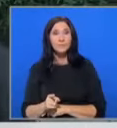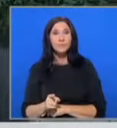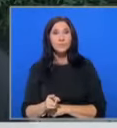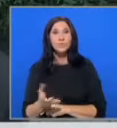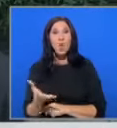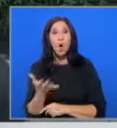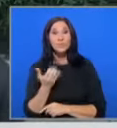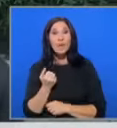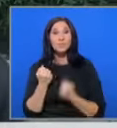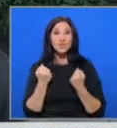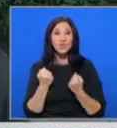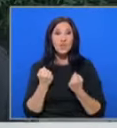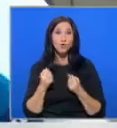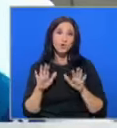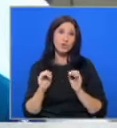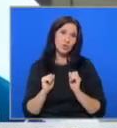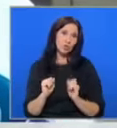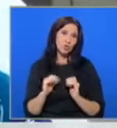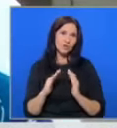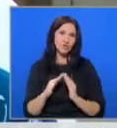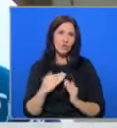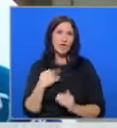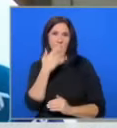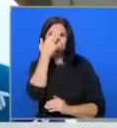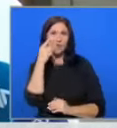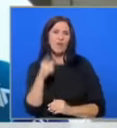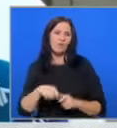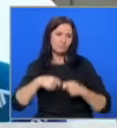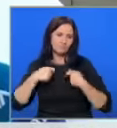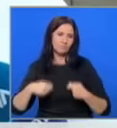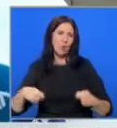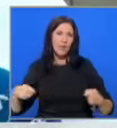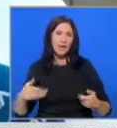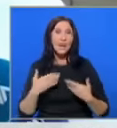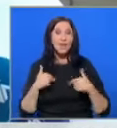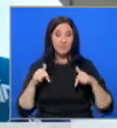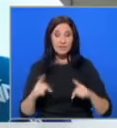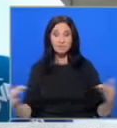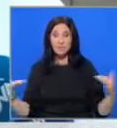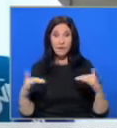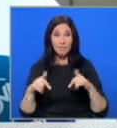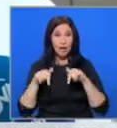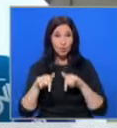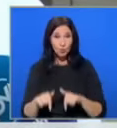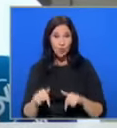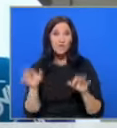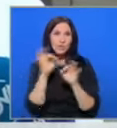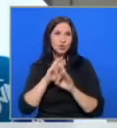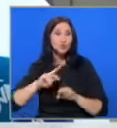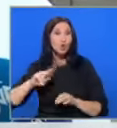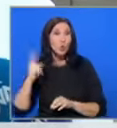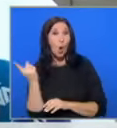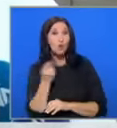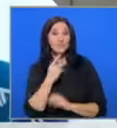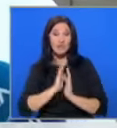отнемеш живота си, да си се диш в къщи. Аз мисля, че това е едно протакане. Ние днес сме се събрали тук за нищо друго, освен